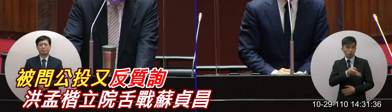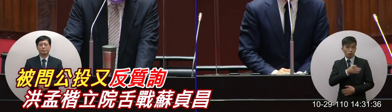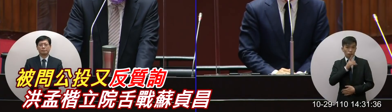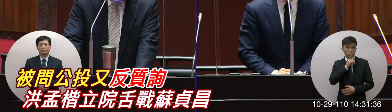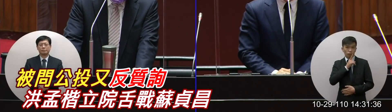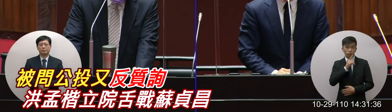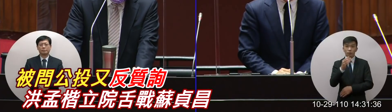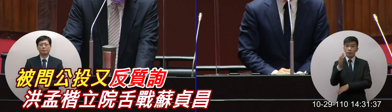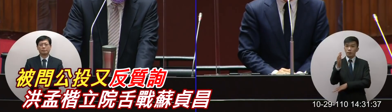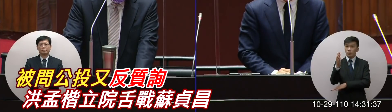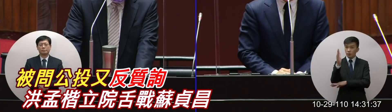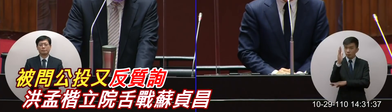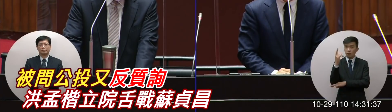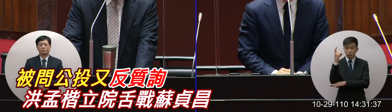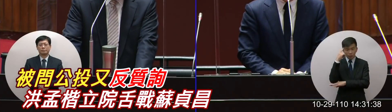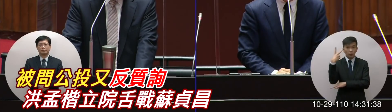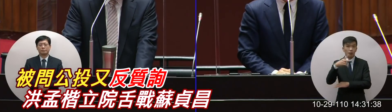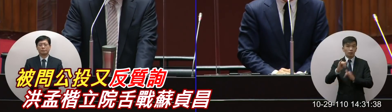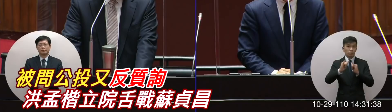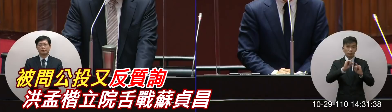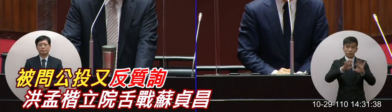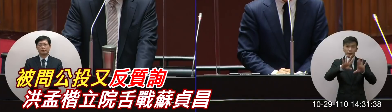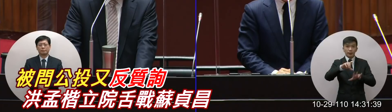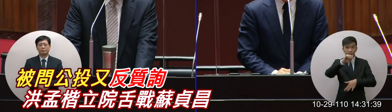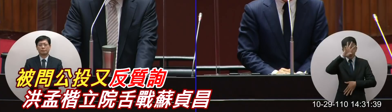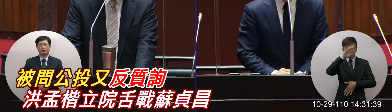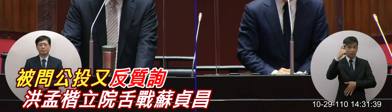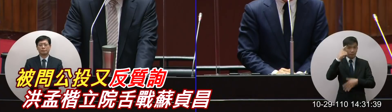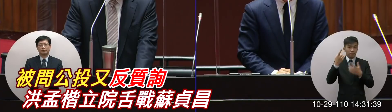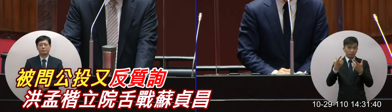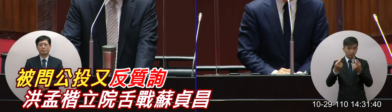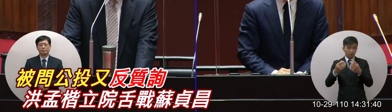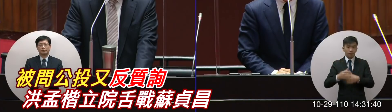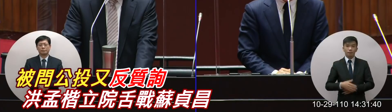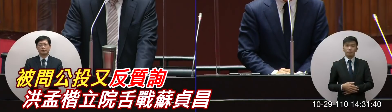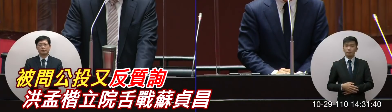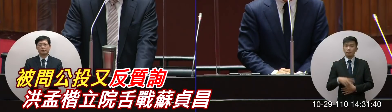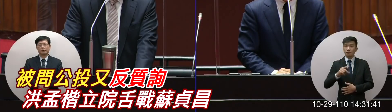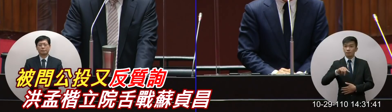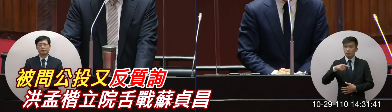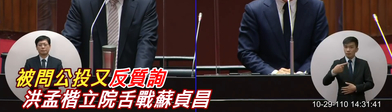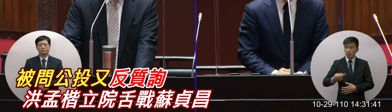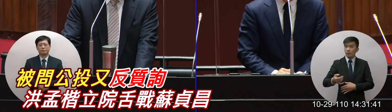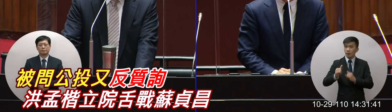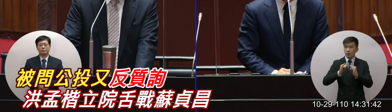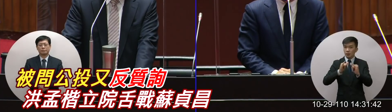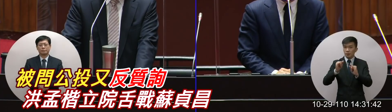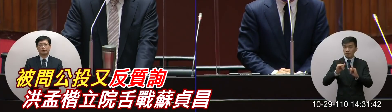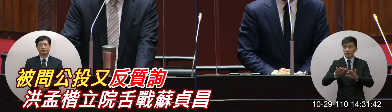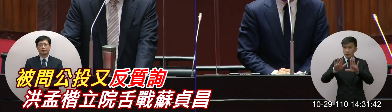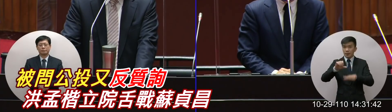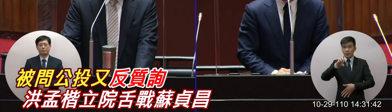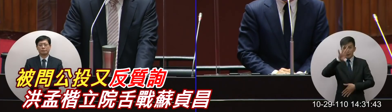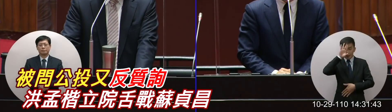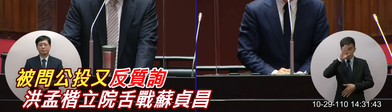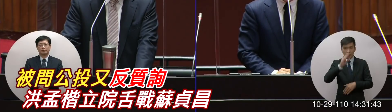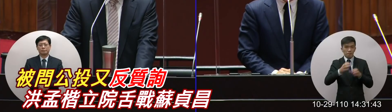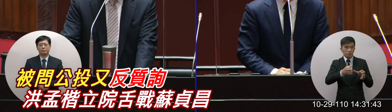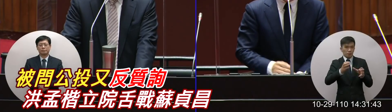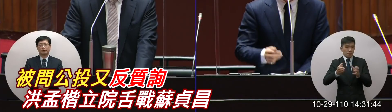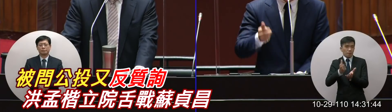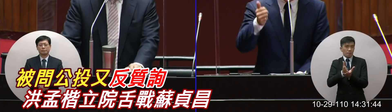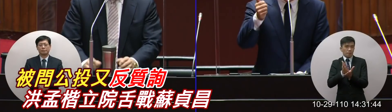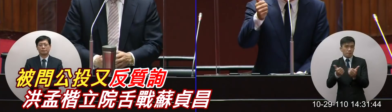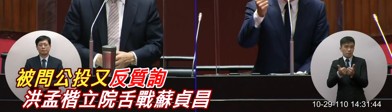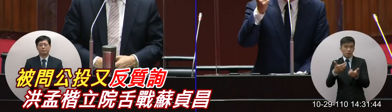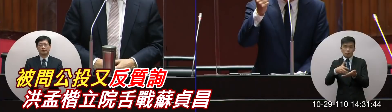进党的态度，那这样子，接下来民进党说要举办300场的下乡说明会啊，也说预计